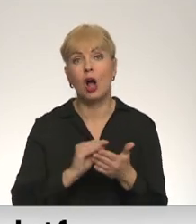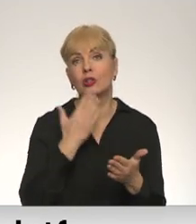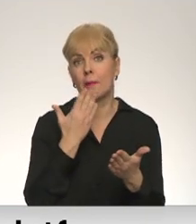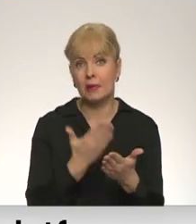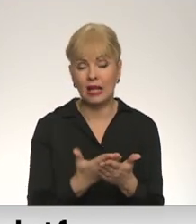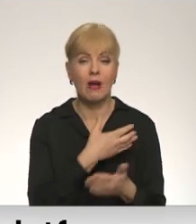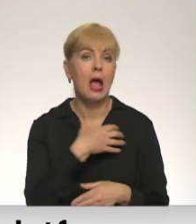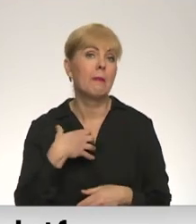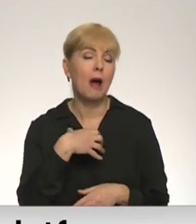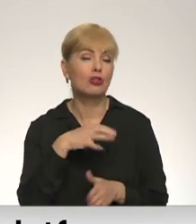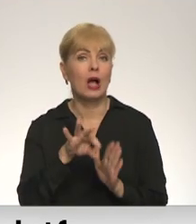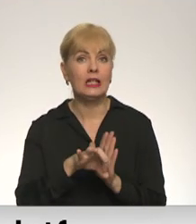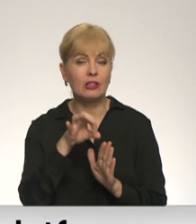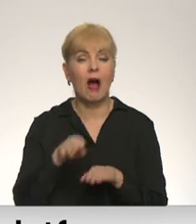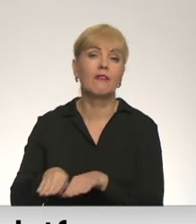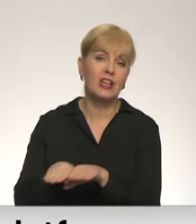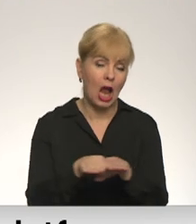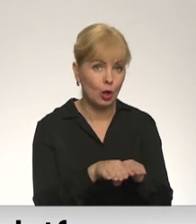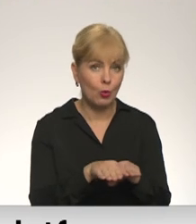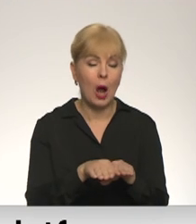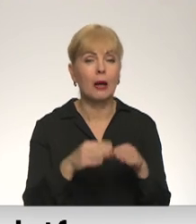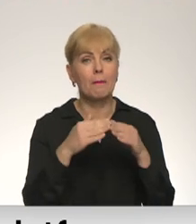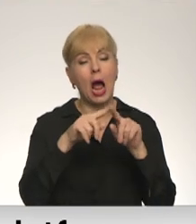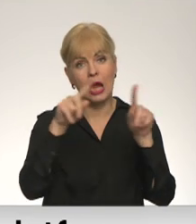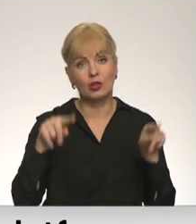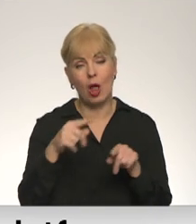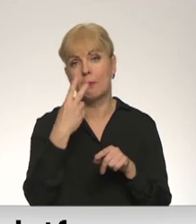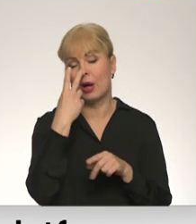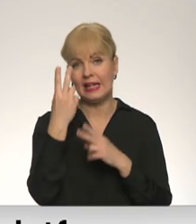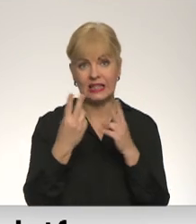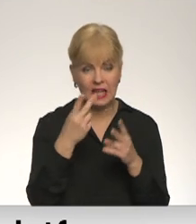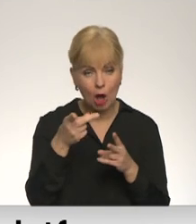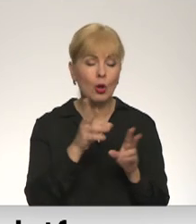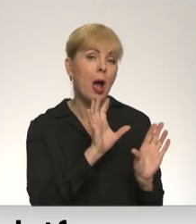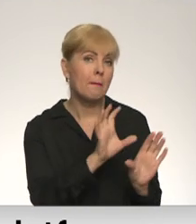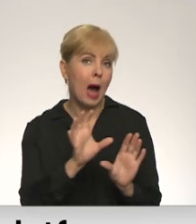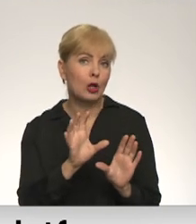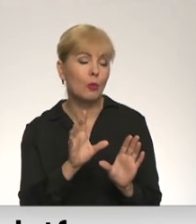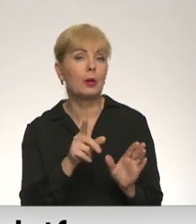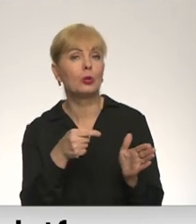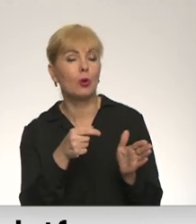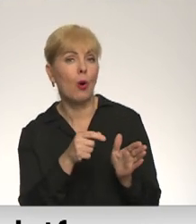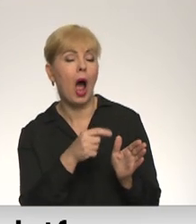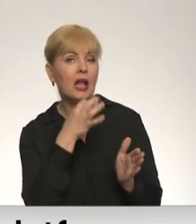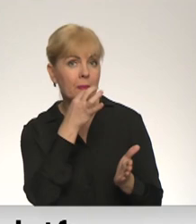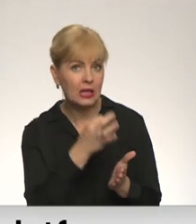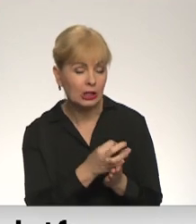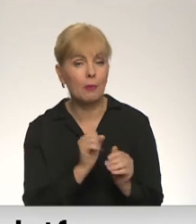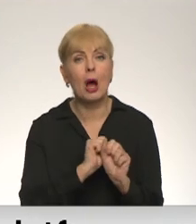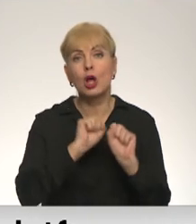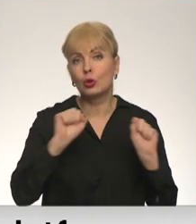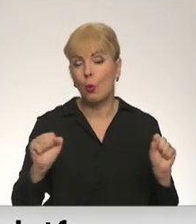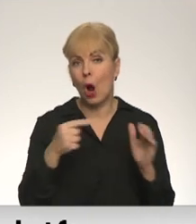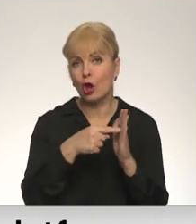piedāvājusi pašvaldībām izvēlēties vienotu mājaslapu izskatu, parūpēties par to uzturēšanu un datu drošību. Šo